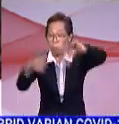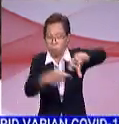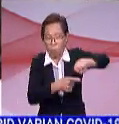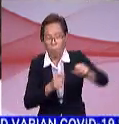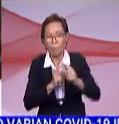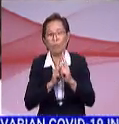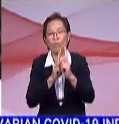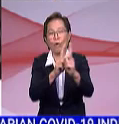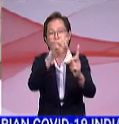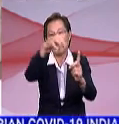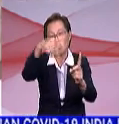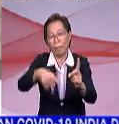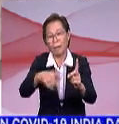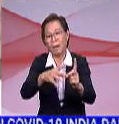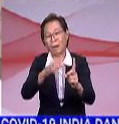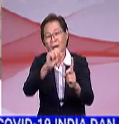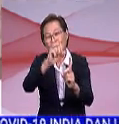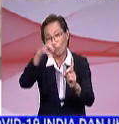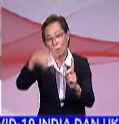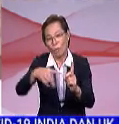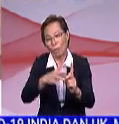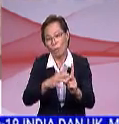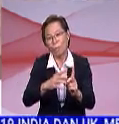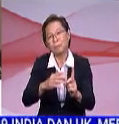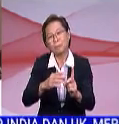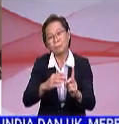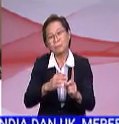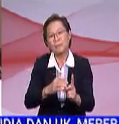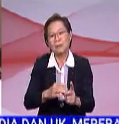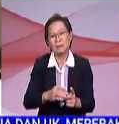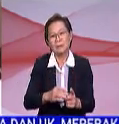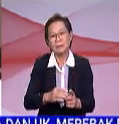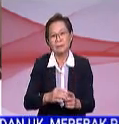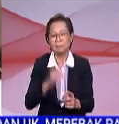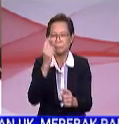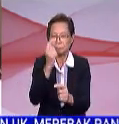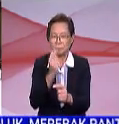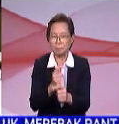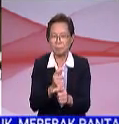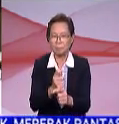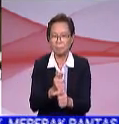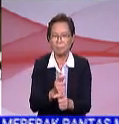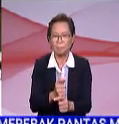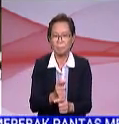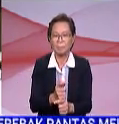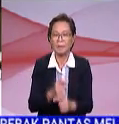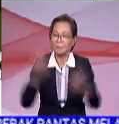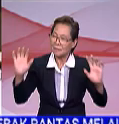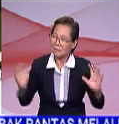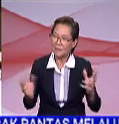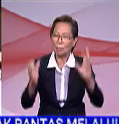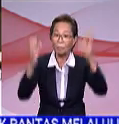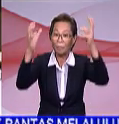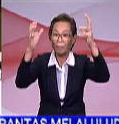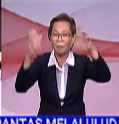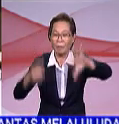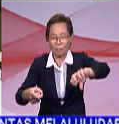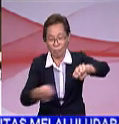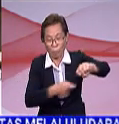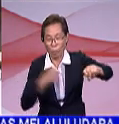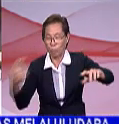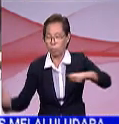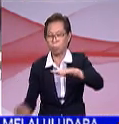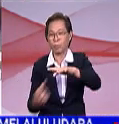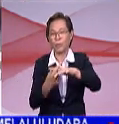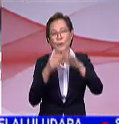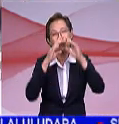mematuhi norma baharu dan prosedur operasi standard SOP yang ditetapkan. Seri sambutan keamatan dengan kemunculan